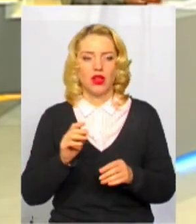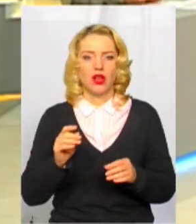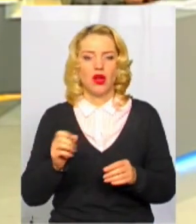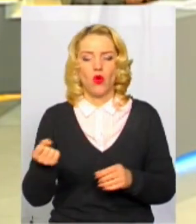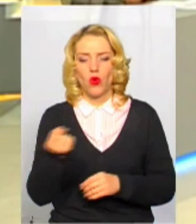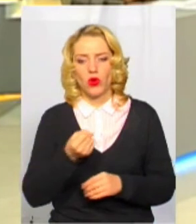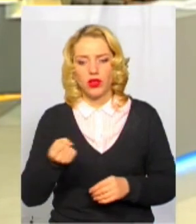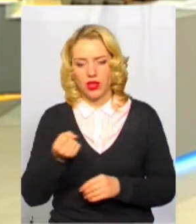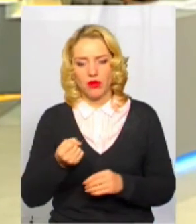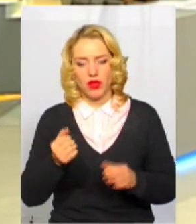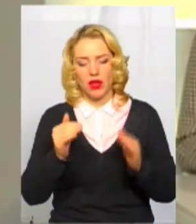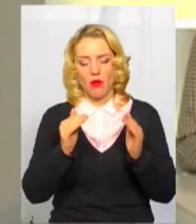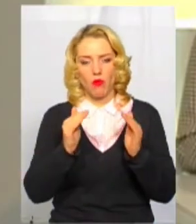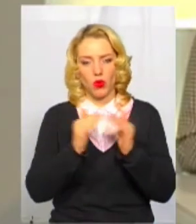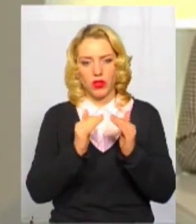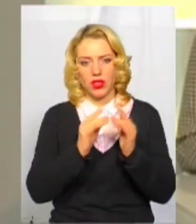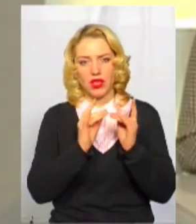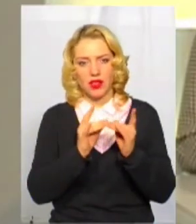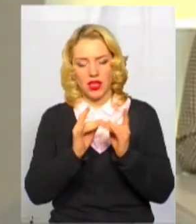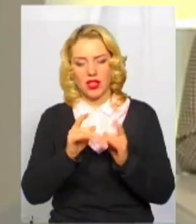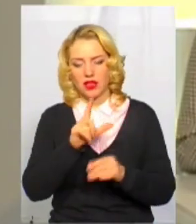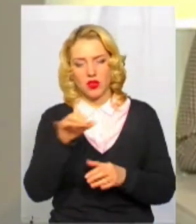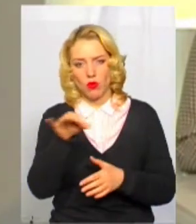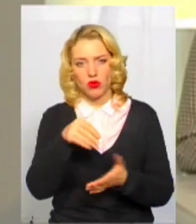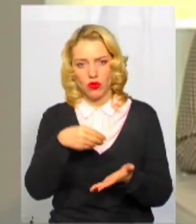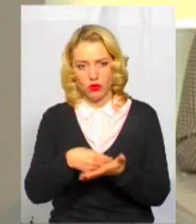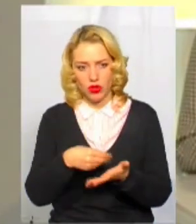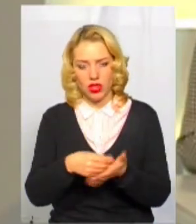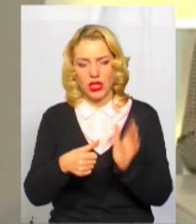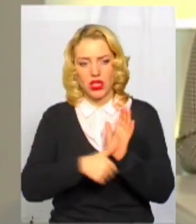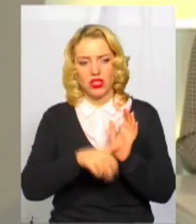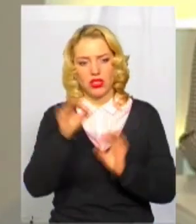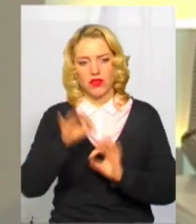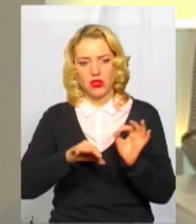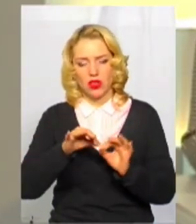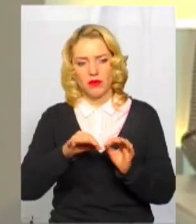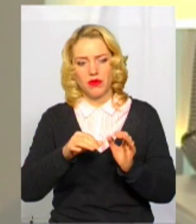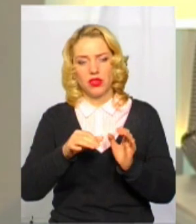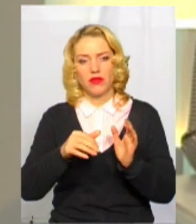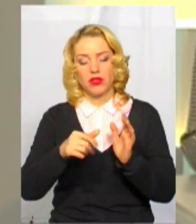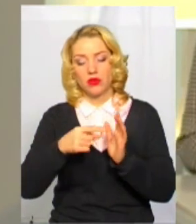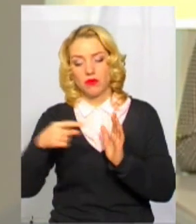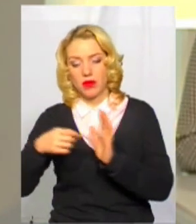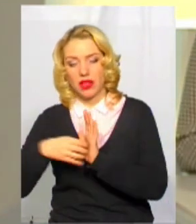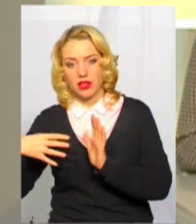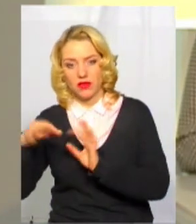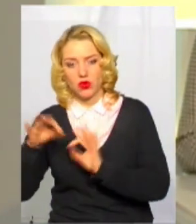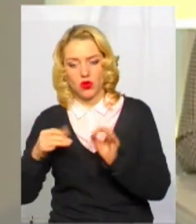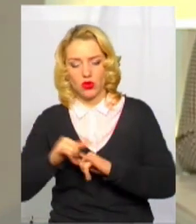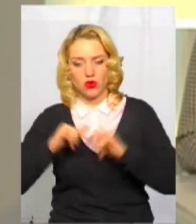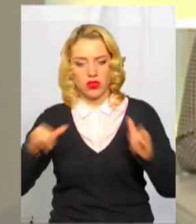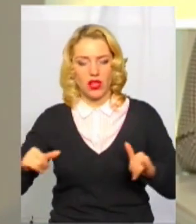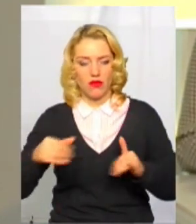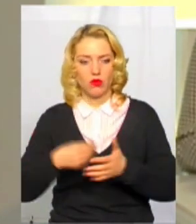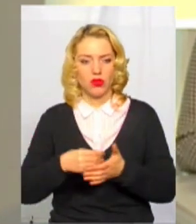інтернатів з обласного бюджету, ми будемо отримати більше 6% по ряду. Від 6 до 15% в нас зростає бюджет. Що